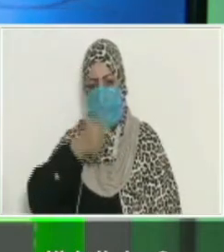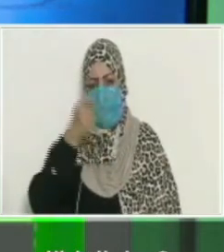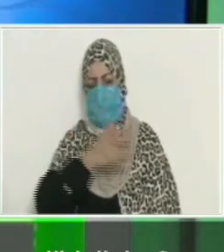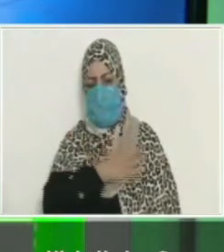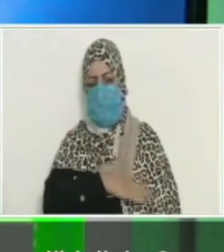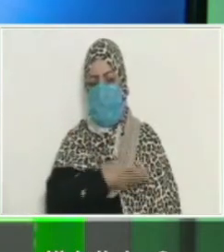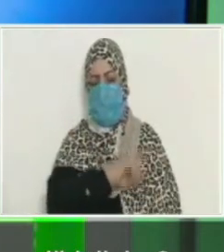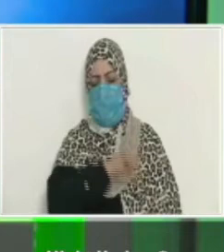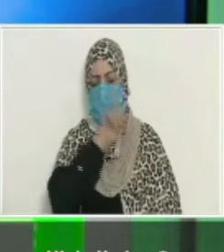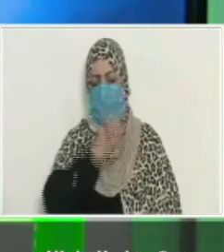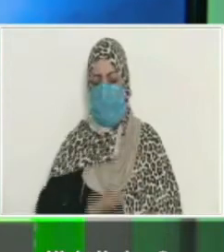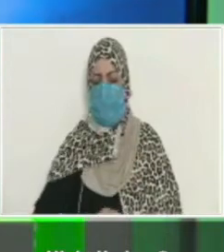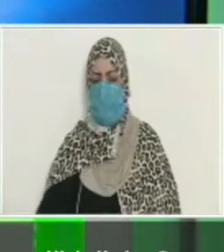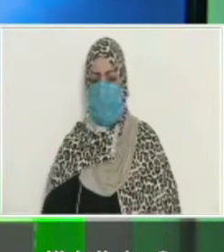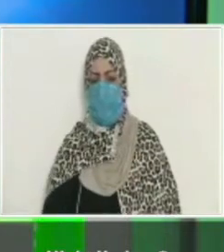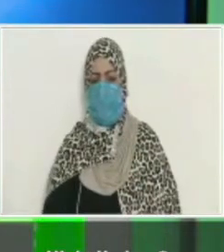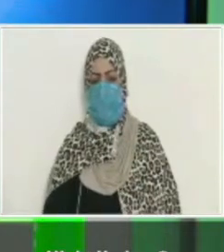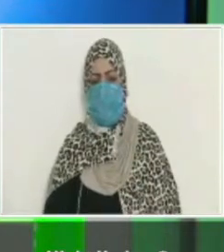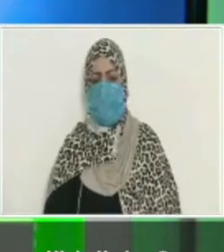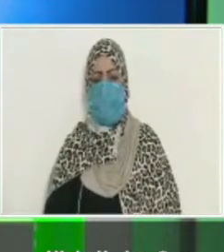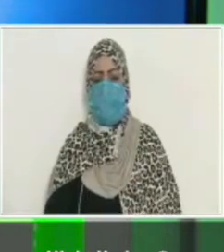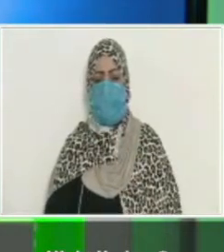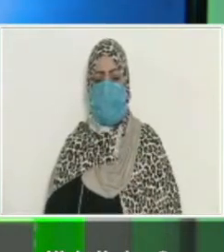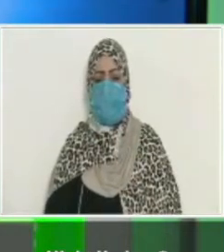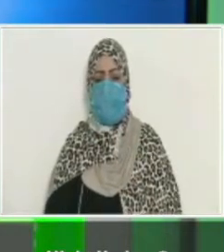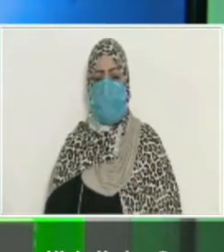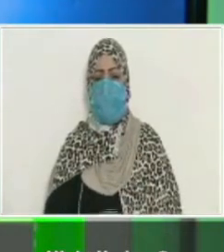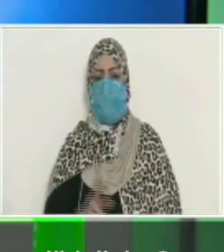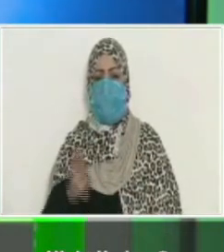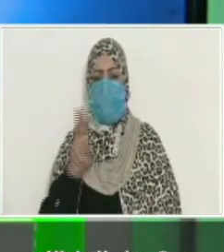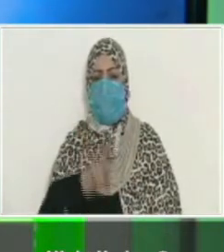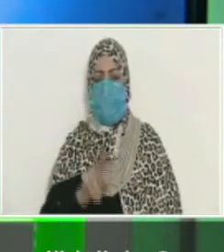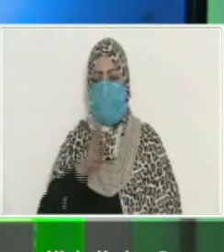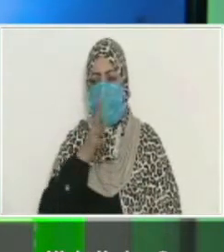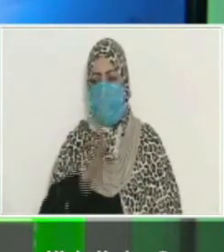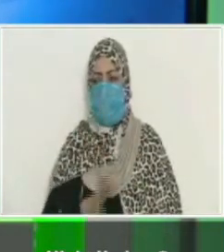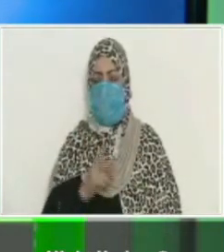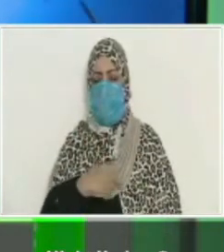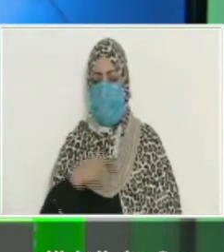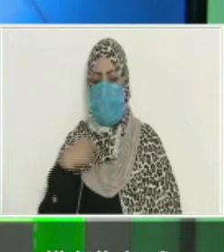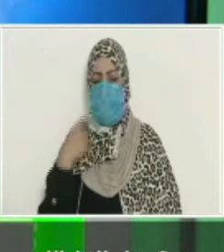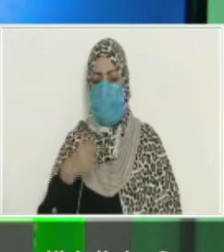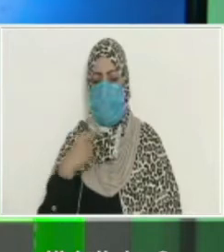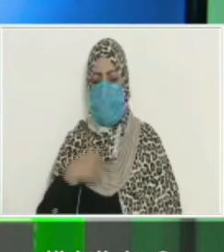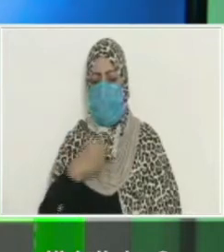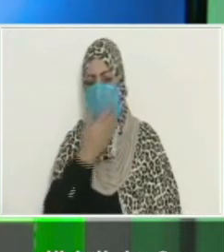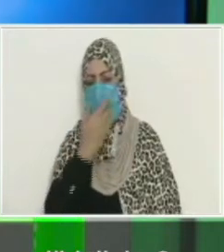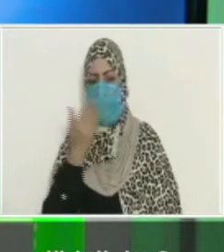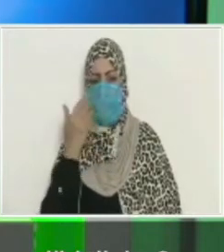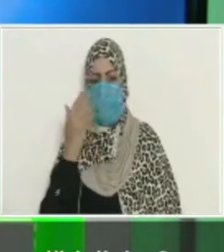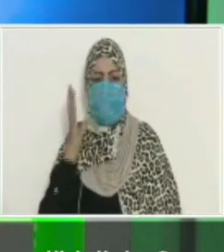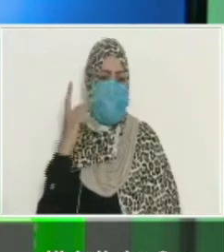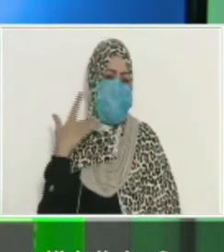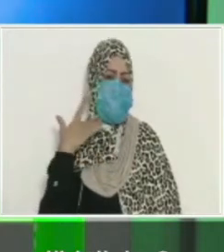احنا يوم العيد صلاة العيد. ايه. صلاة العيد الشيخ اللي عاملين الصلاة ما